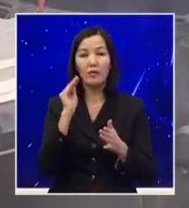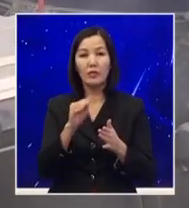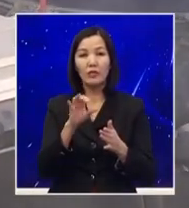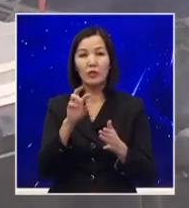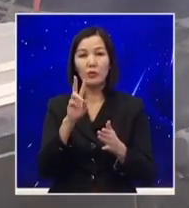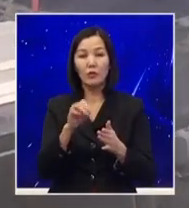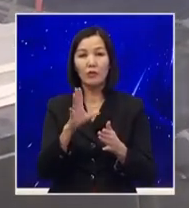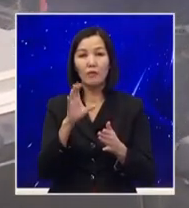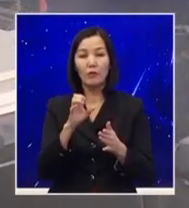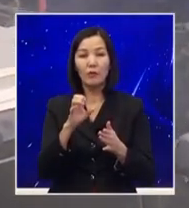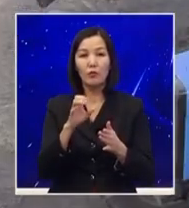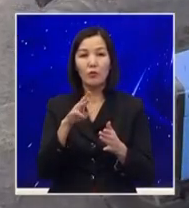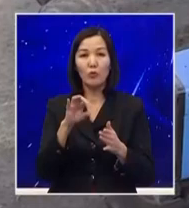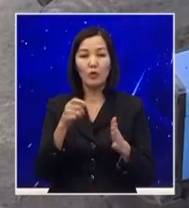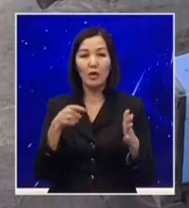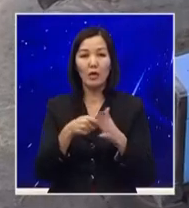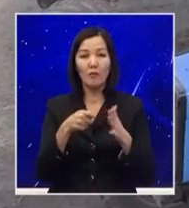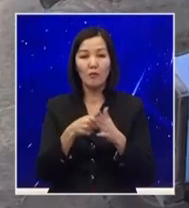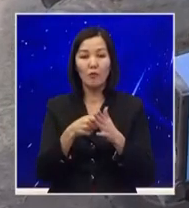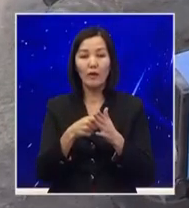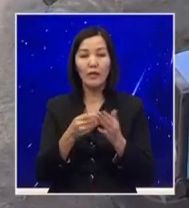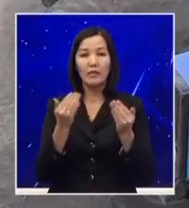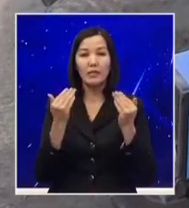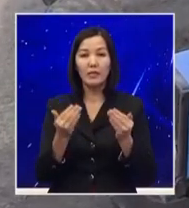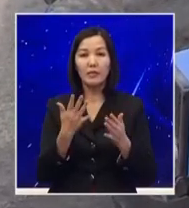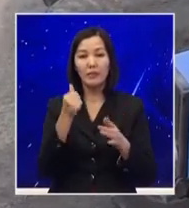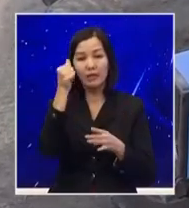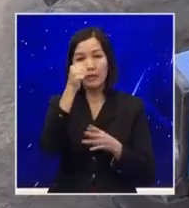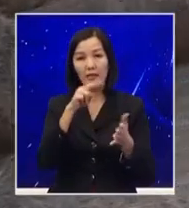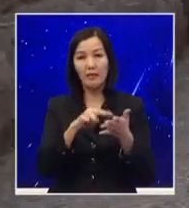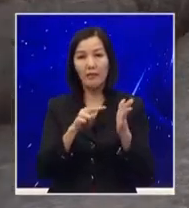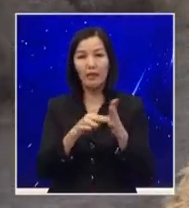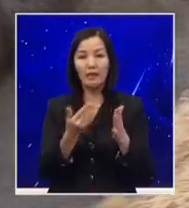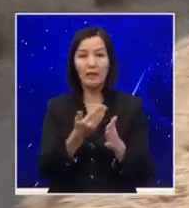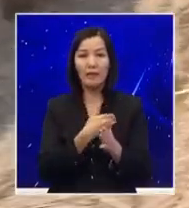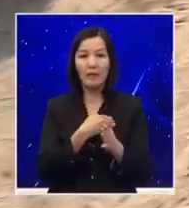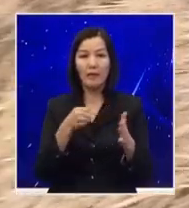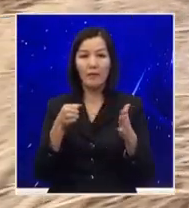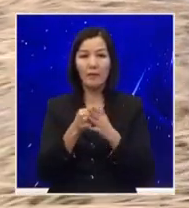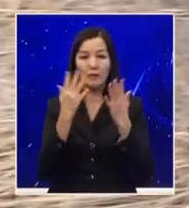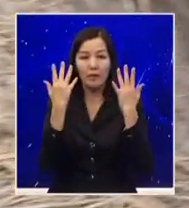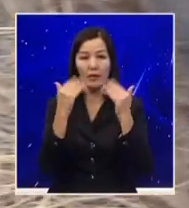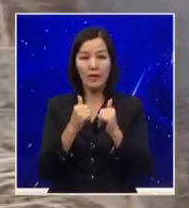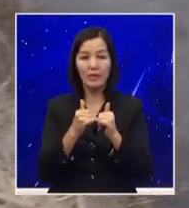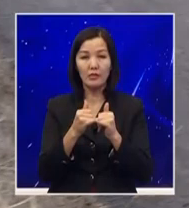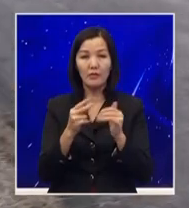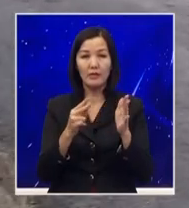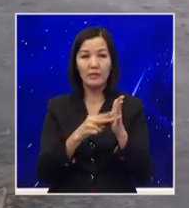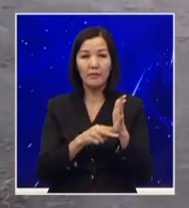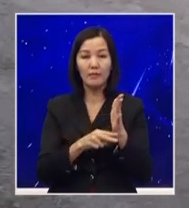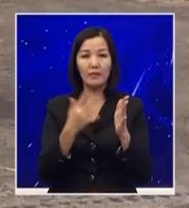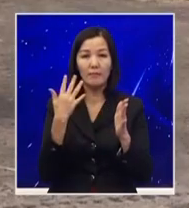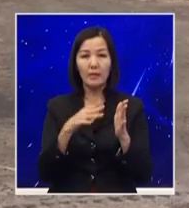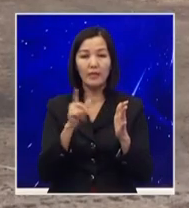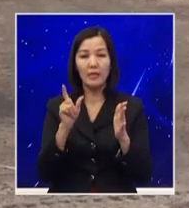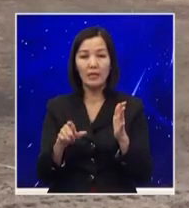и 500 тонн кормов. Но это лишь малая часть большого пятилетнего плана. Крестьянин намерен довести поголовье маточного скота до 75 тысяч,